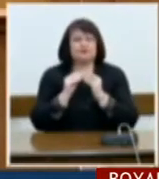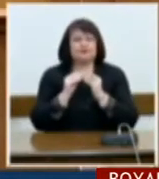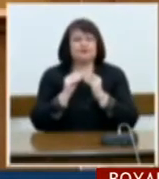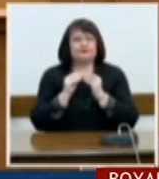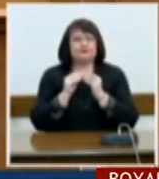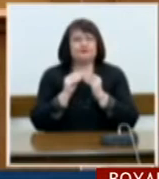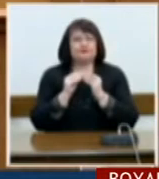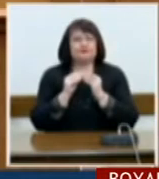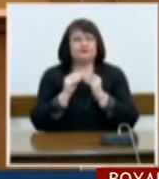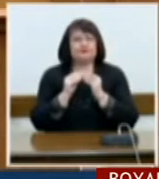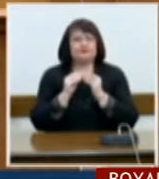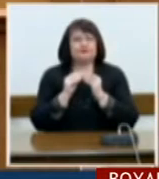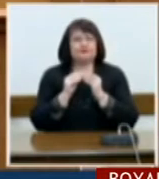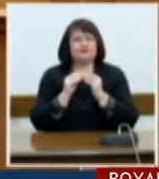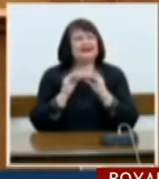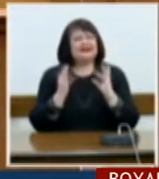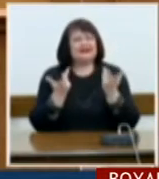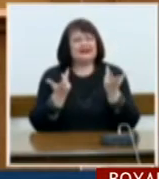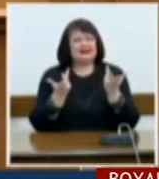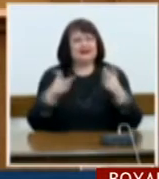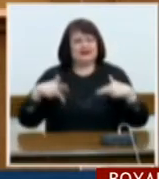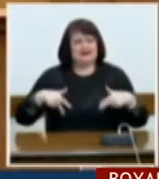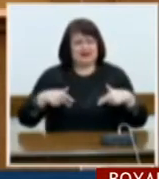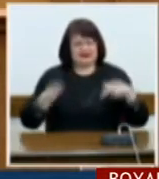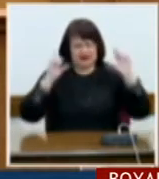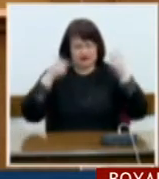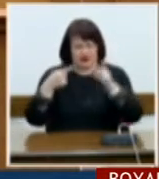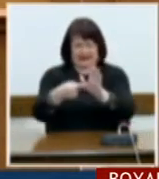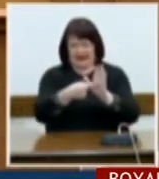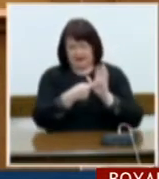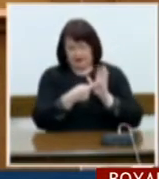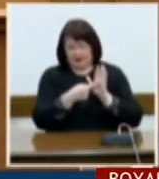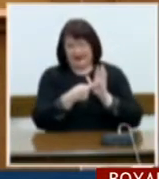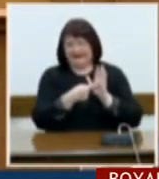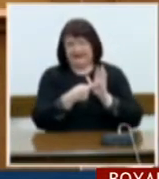για αυτό που παρουσιάζει η κυβέρνηση της Νέας Δημοκρατίας ο κ. Μητσοτάκης,